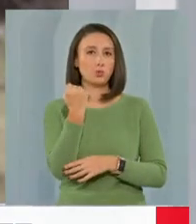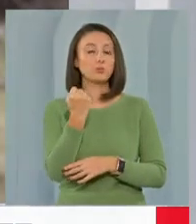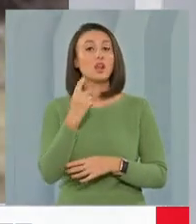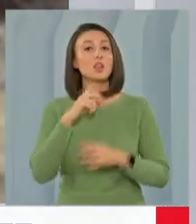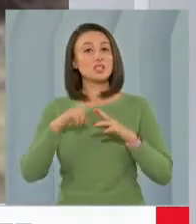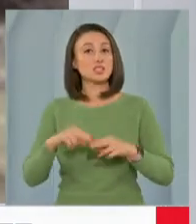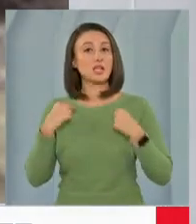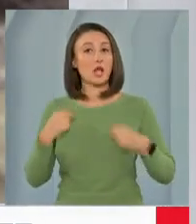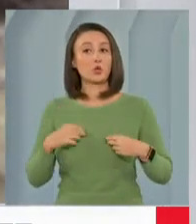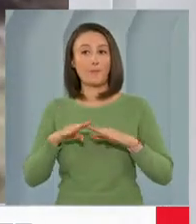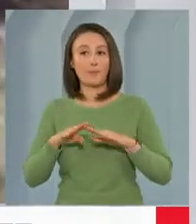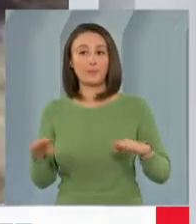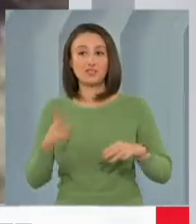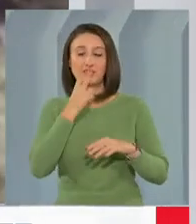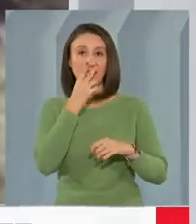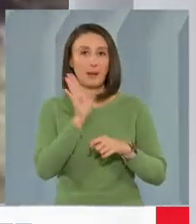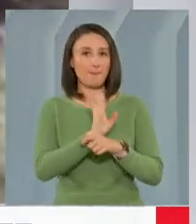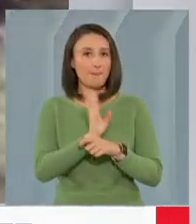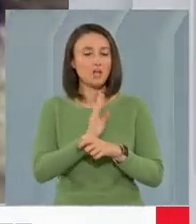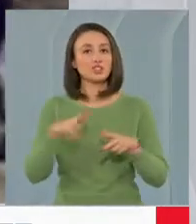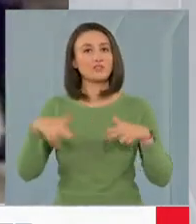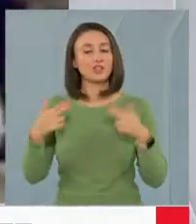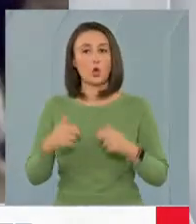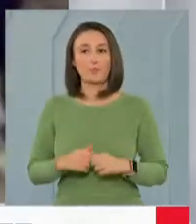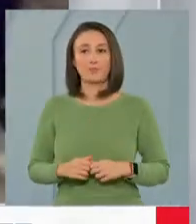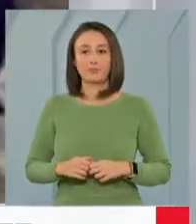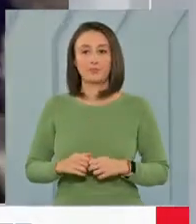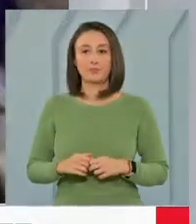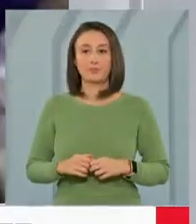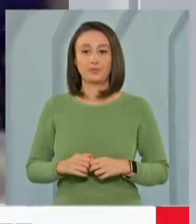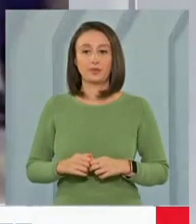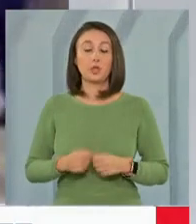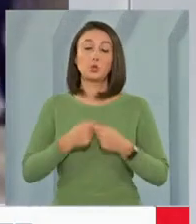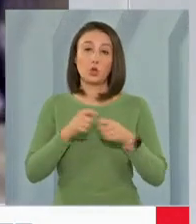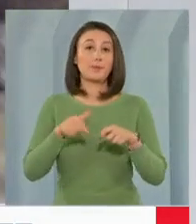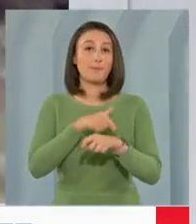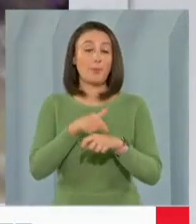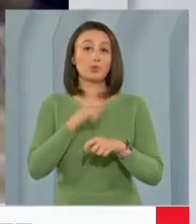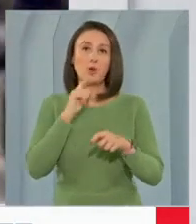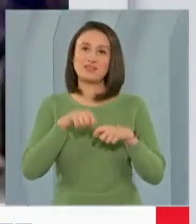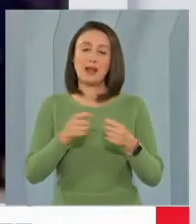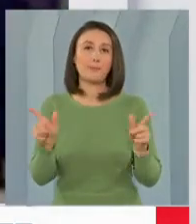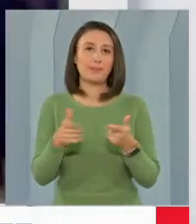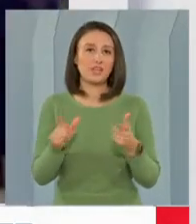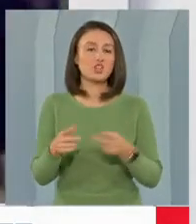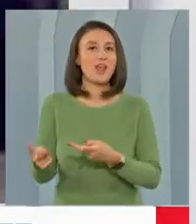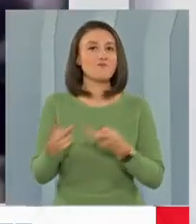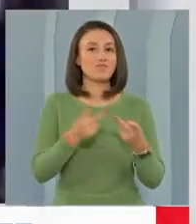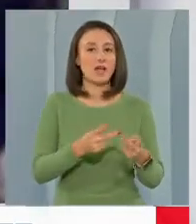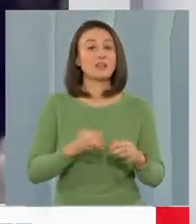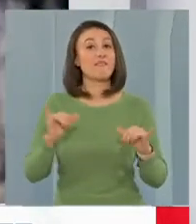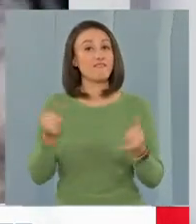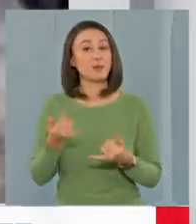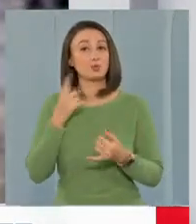lăsându l pe senator la pământ pe imaginile surprinse de o cameră de supraveghere se poate observa întreg momentul care a stricat petrecerea invitaților